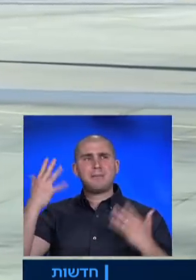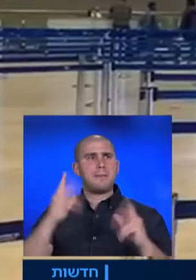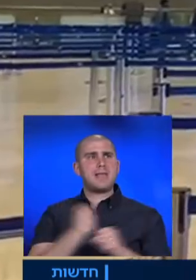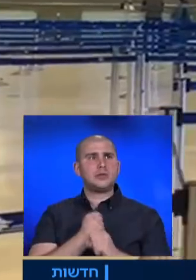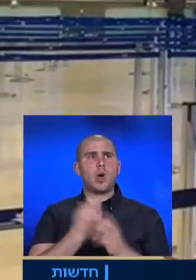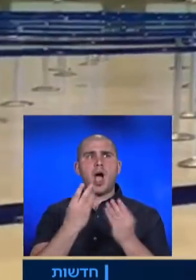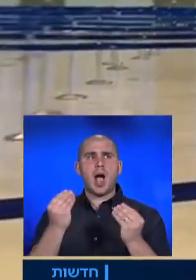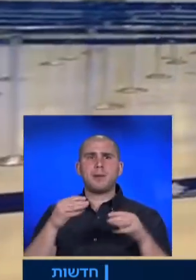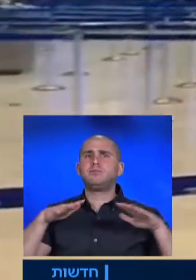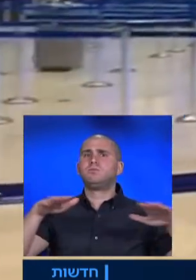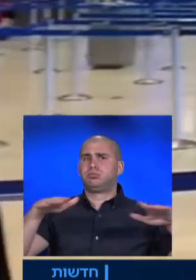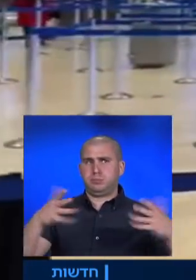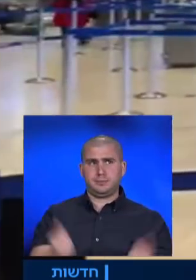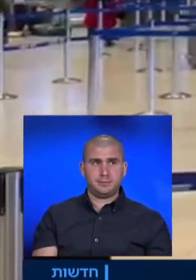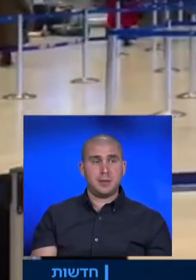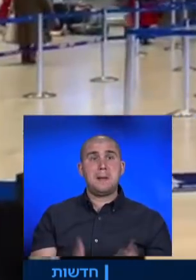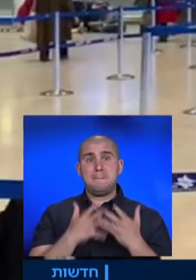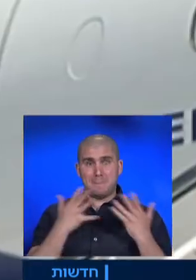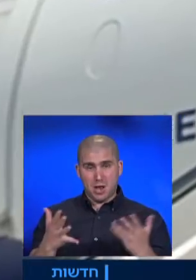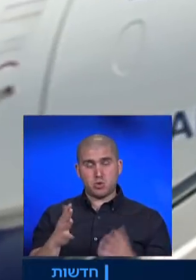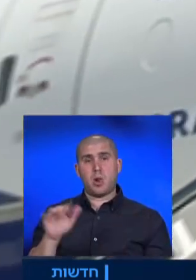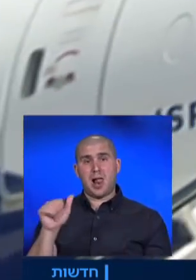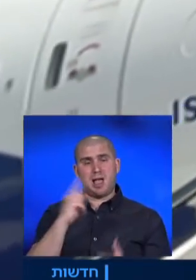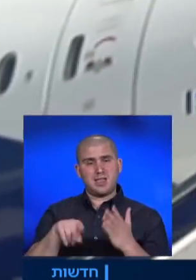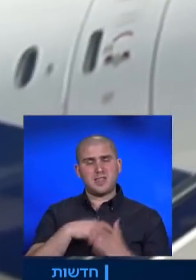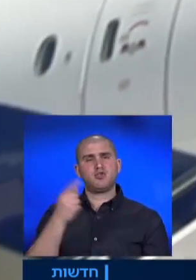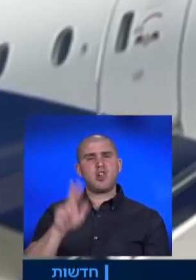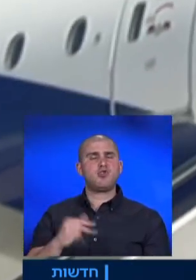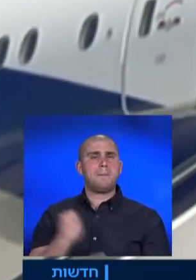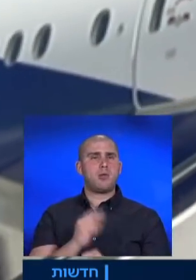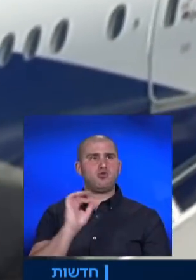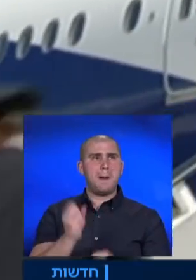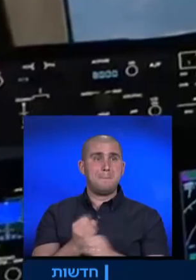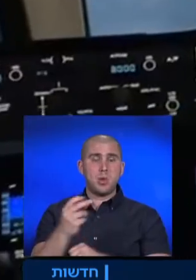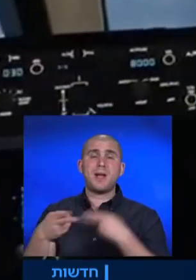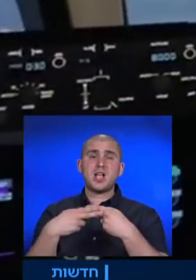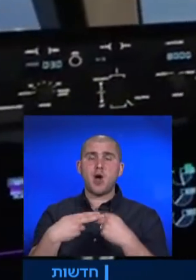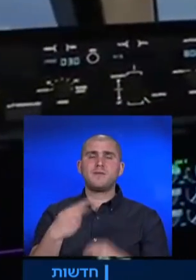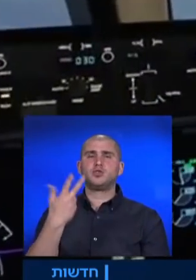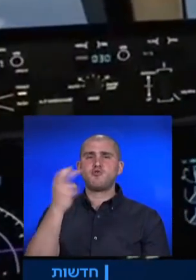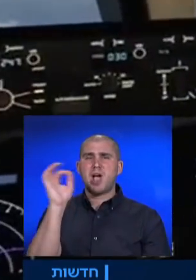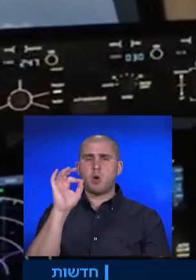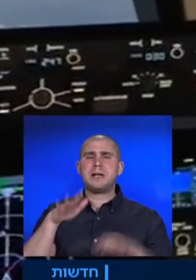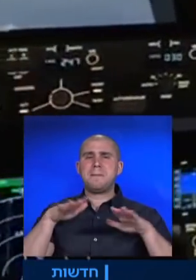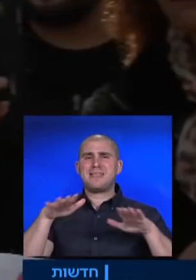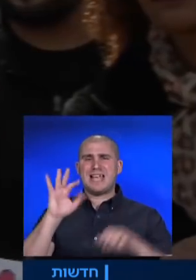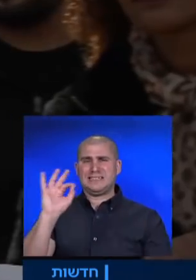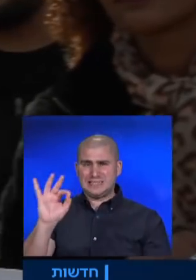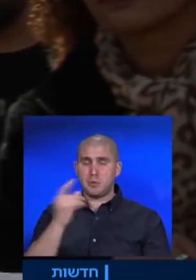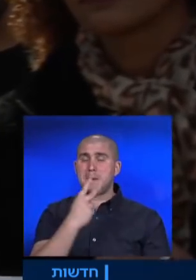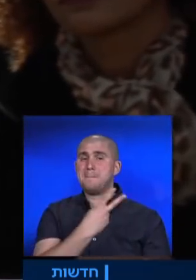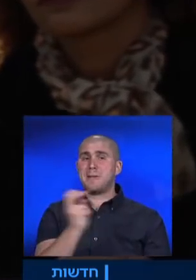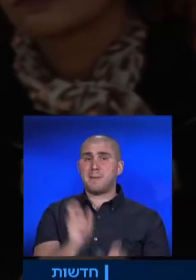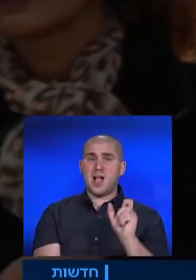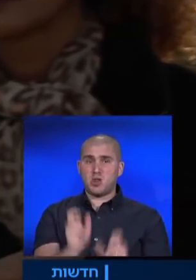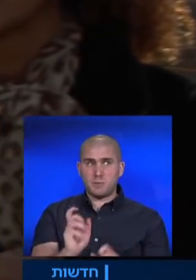דרימליינרים? בגדול, אל על תבטל כשליש מהפעילות. פיתורים של קרוב לשליש מטייסי החברה, כלומר כ-200 איש, ושליש